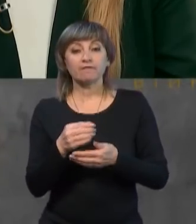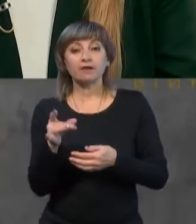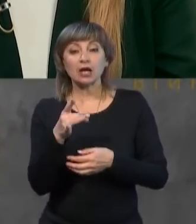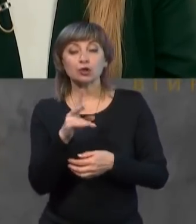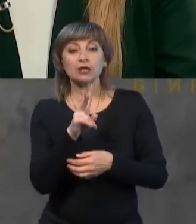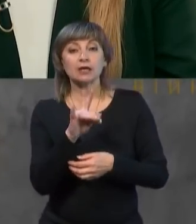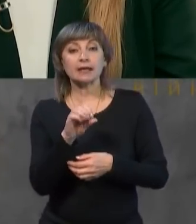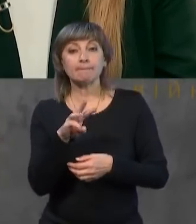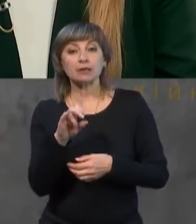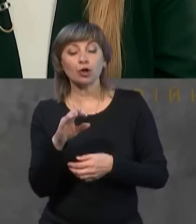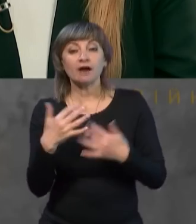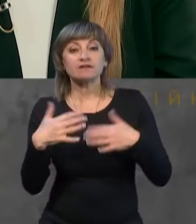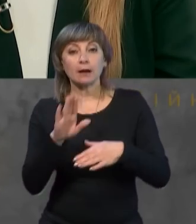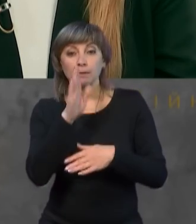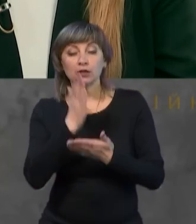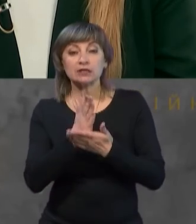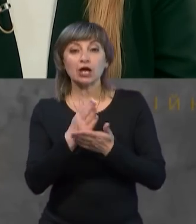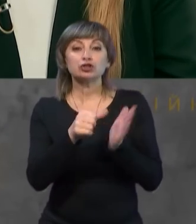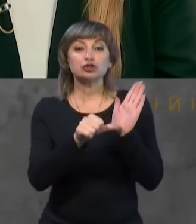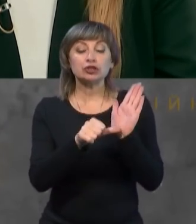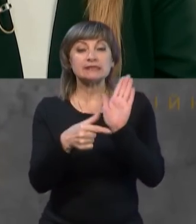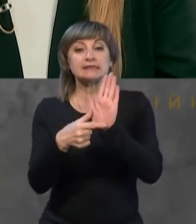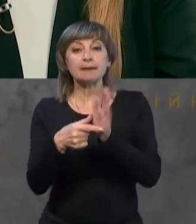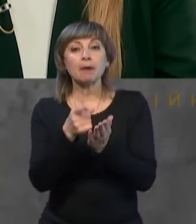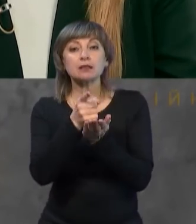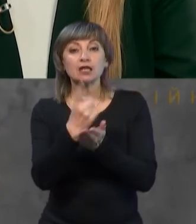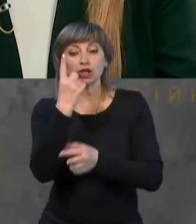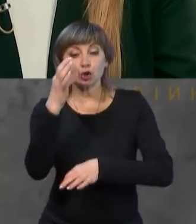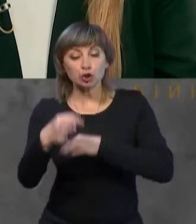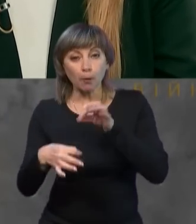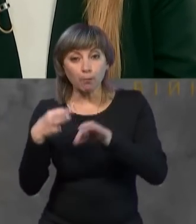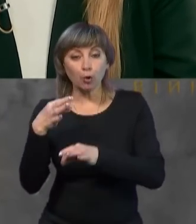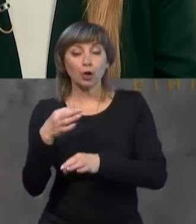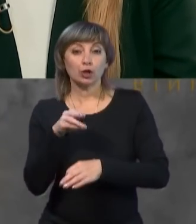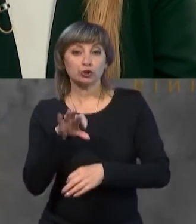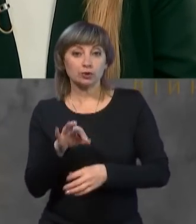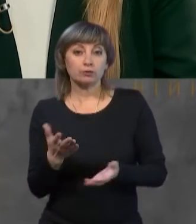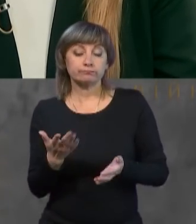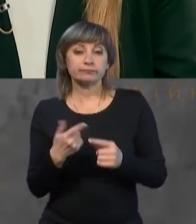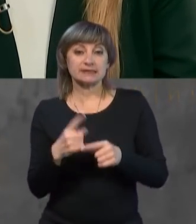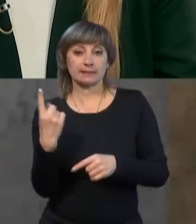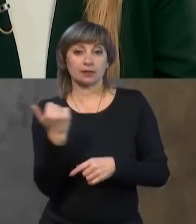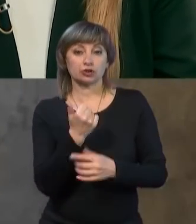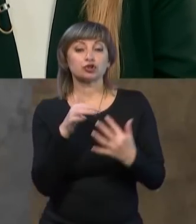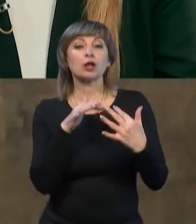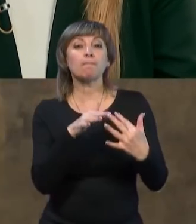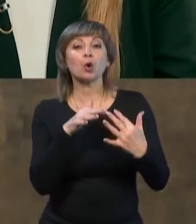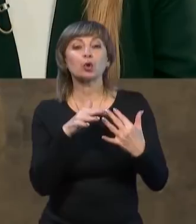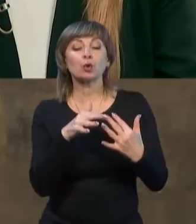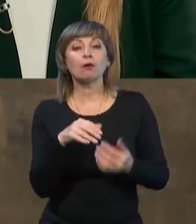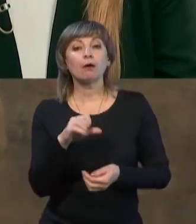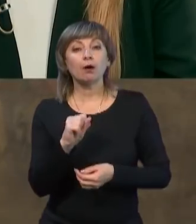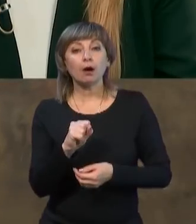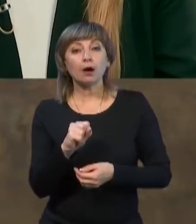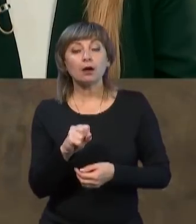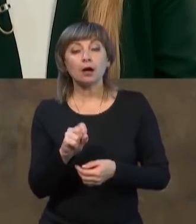втрати противника складають 6-7 танків на добу, то ну, це на тиждень бою. От, а і